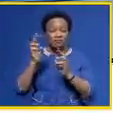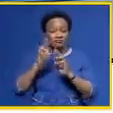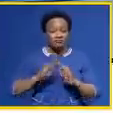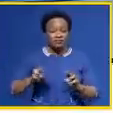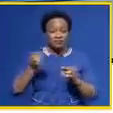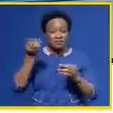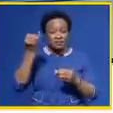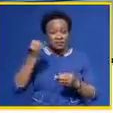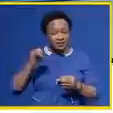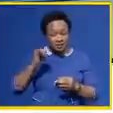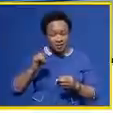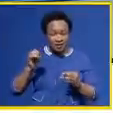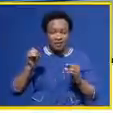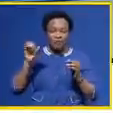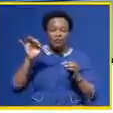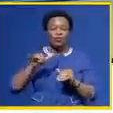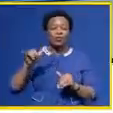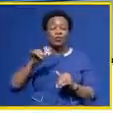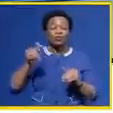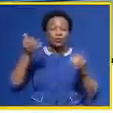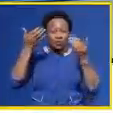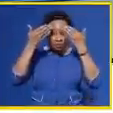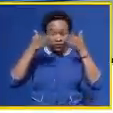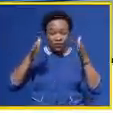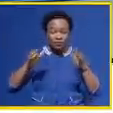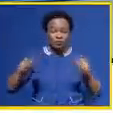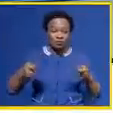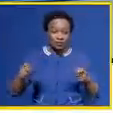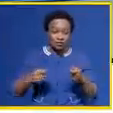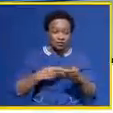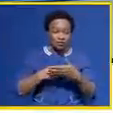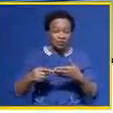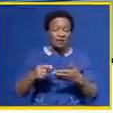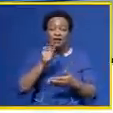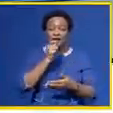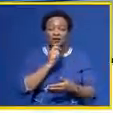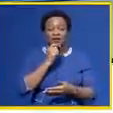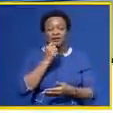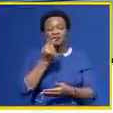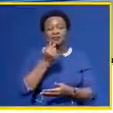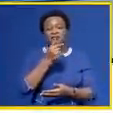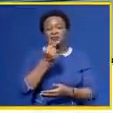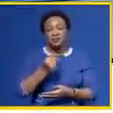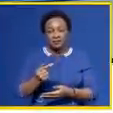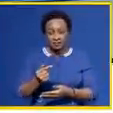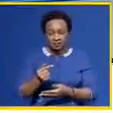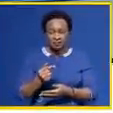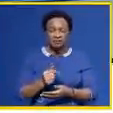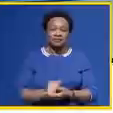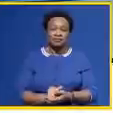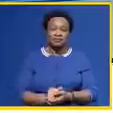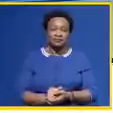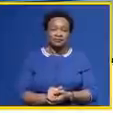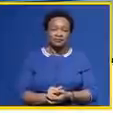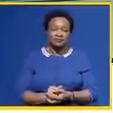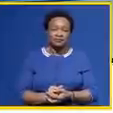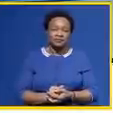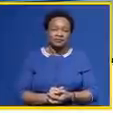Instagram, Facebook, YouTube pamoja na Twitter, tukipatikana kwa jina la @AzamTVTZ.